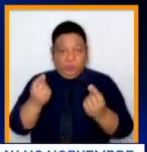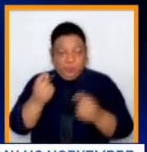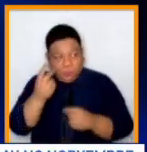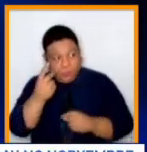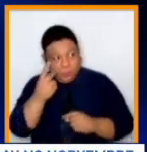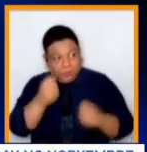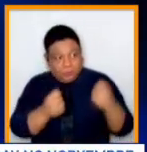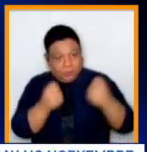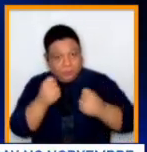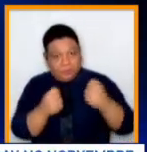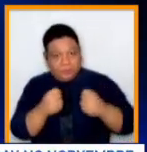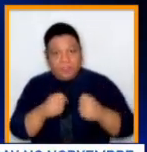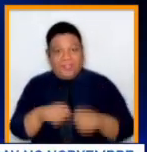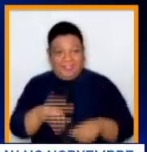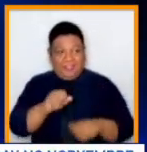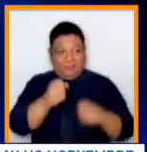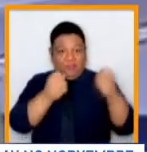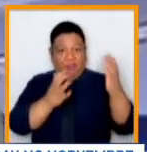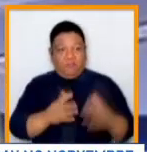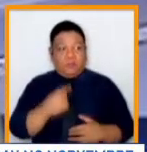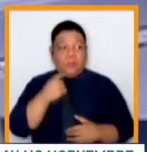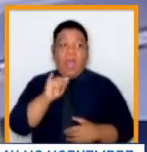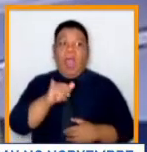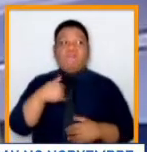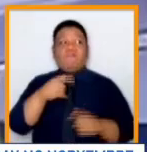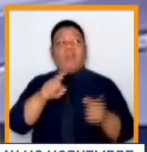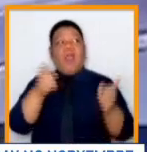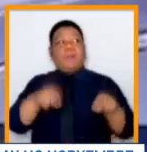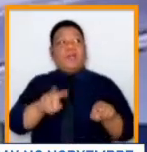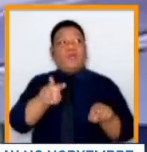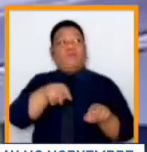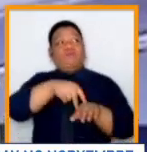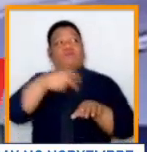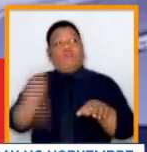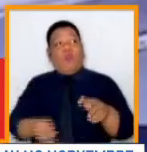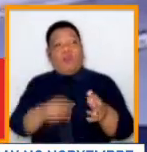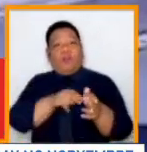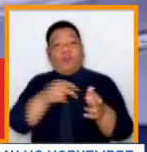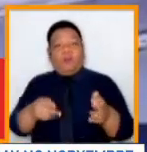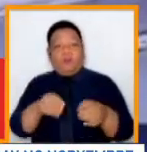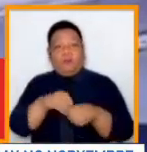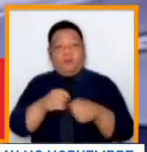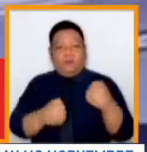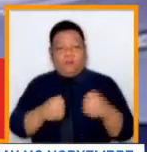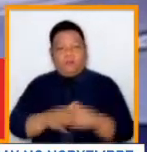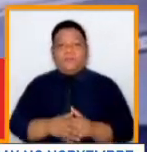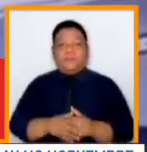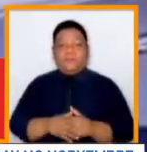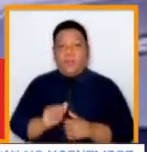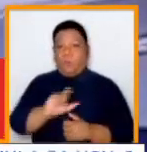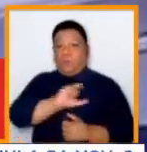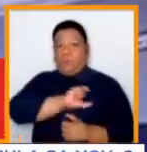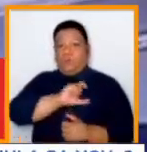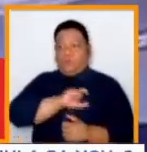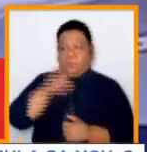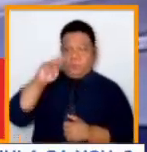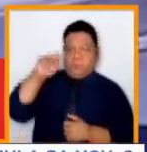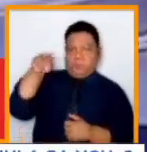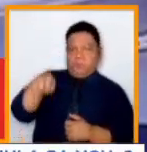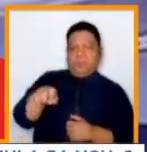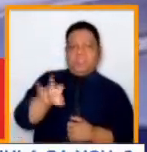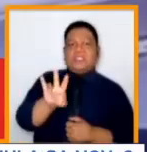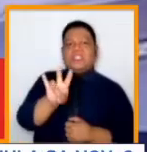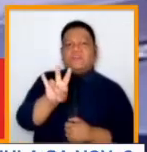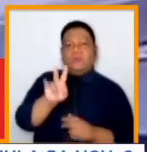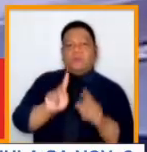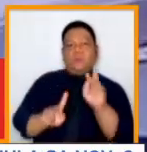driver na may nalaglag dun sa likod. Pitong individual ang nakita ng pulisya na magkakasabwat noon. Gumagamit sila ng payong